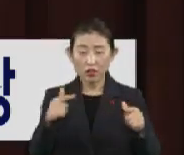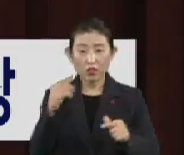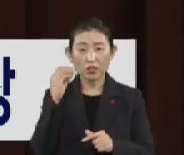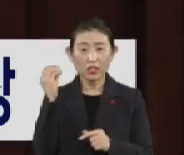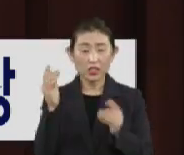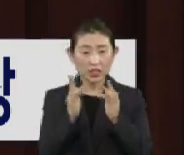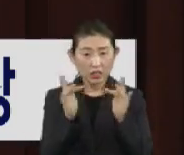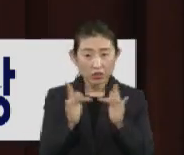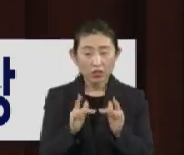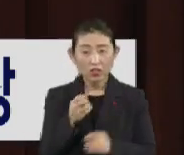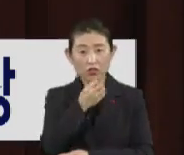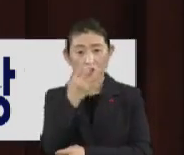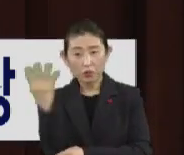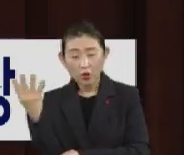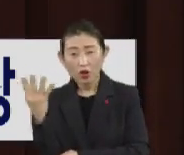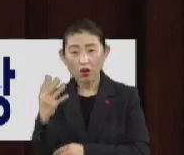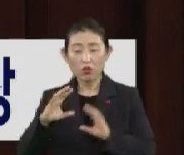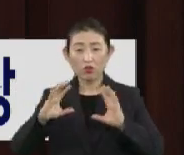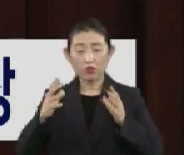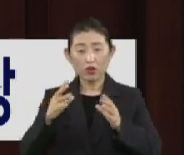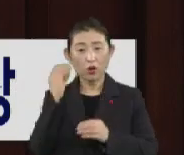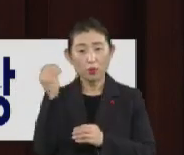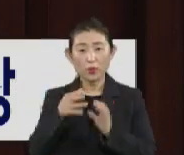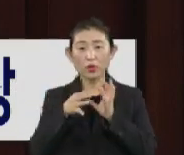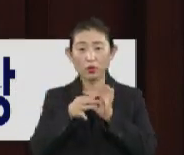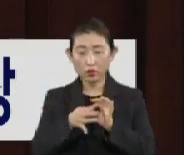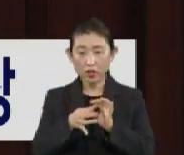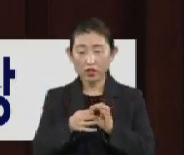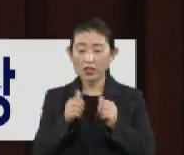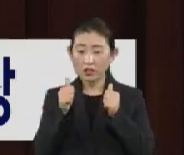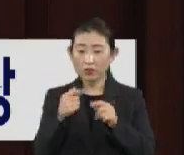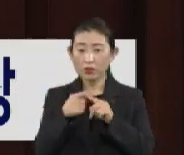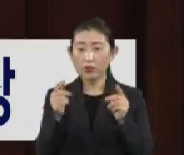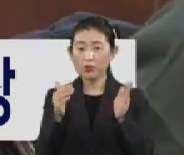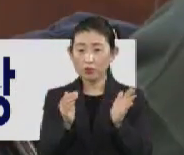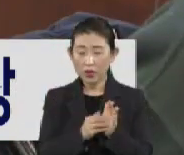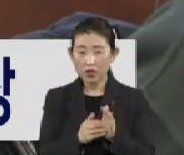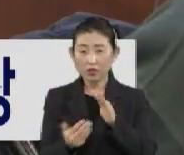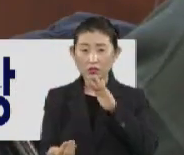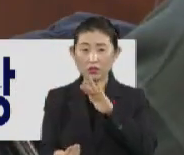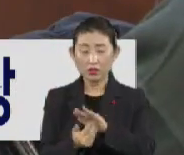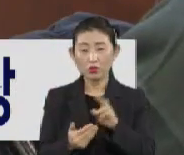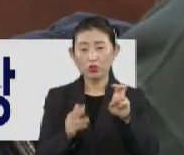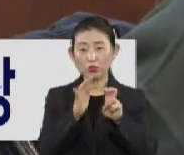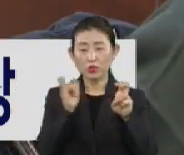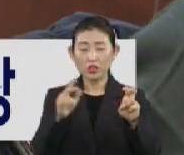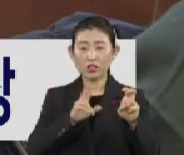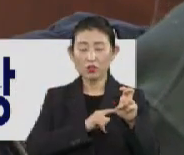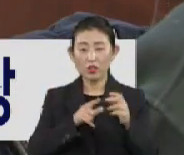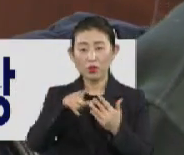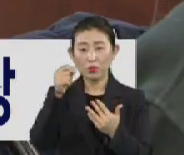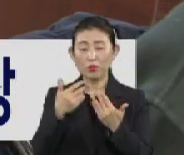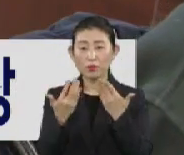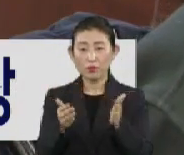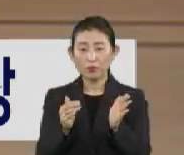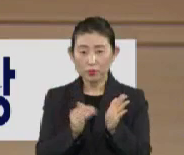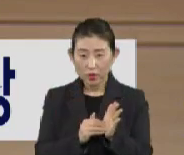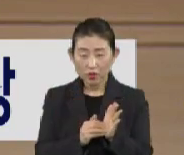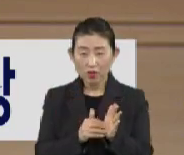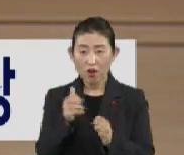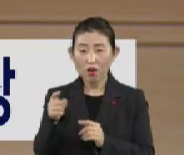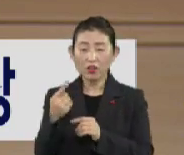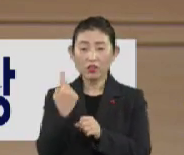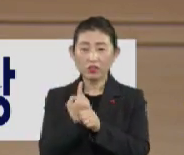온라인 사이트와 언론 보도, 국가 포털 사이트 통계 등을 심사평가해 최종 20명의 국회의원을 선정했으며 어